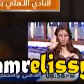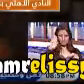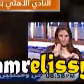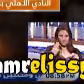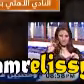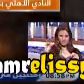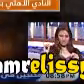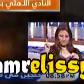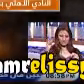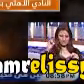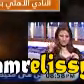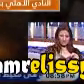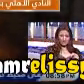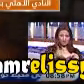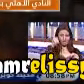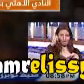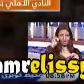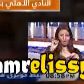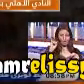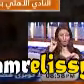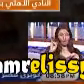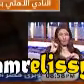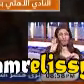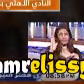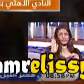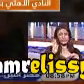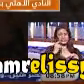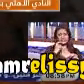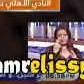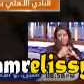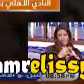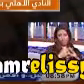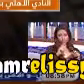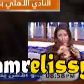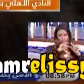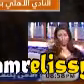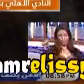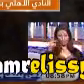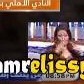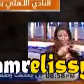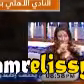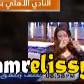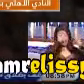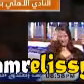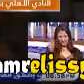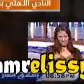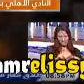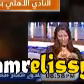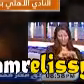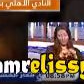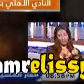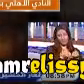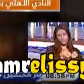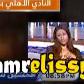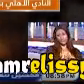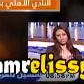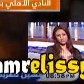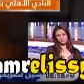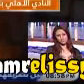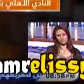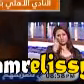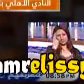النيل فشهدت الاشتباكات مجددا بين الحين والاخر وكانت النتيجه اليوم